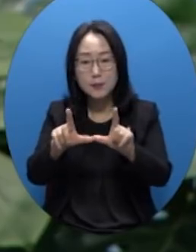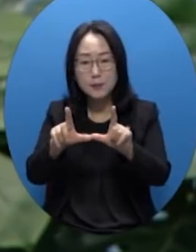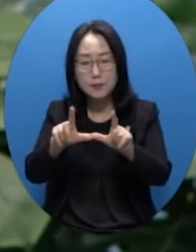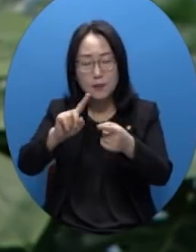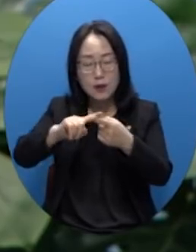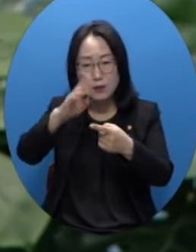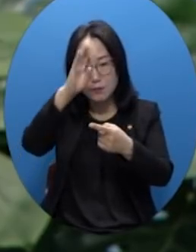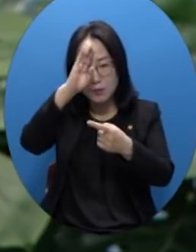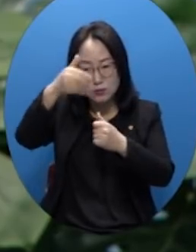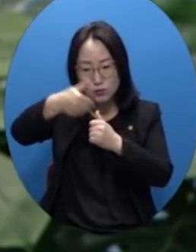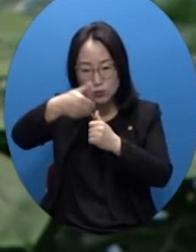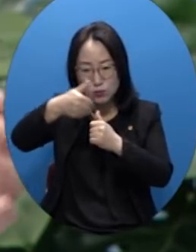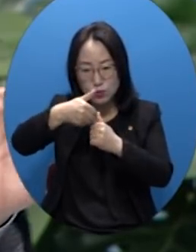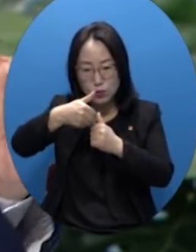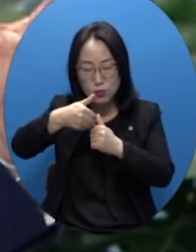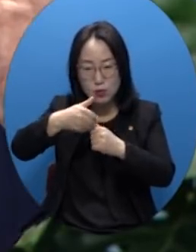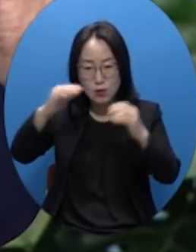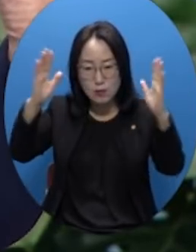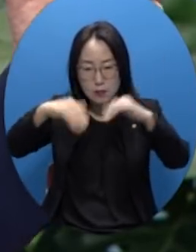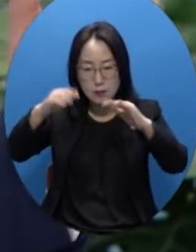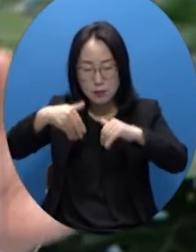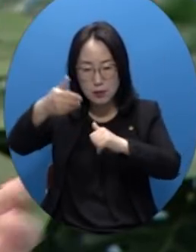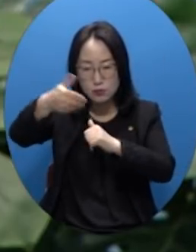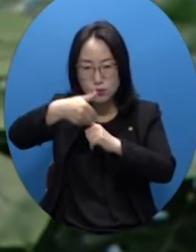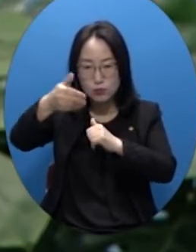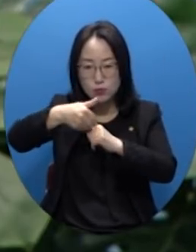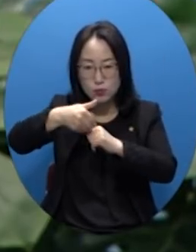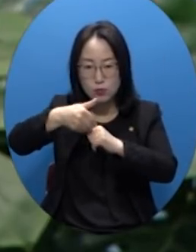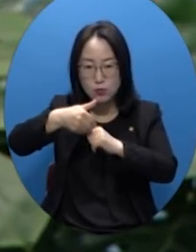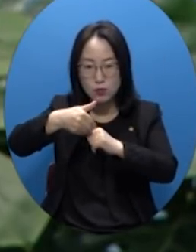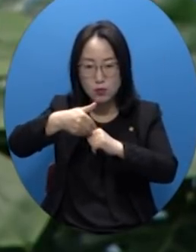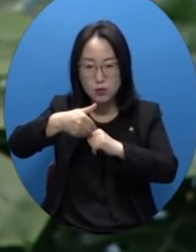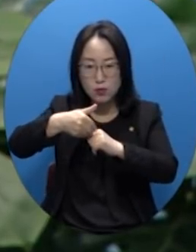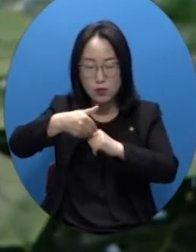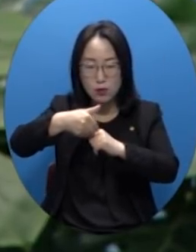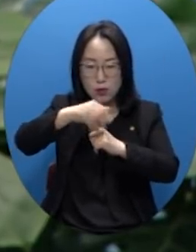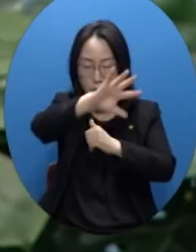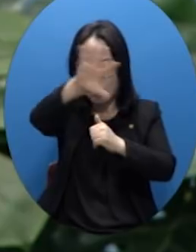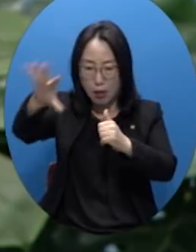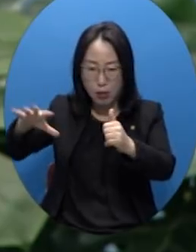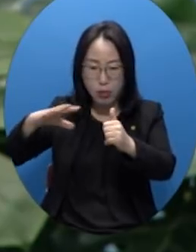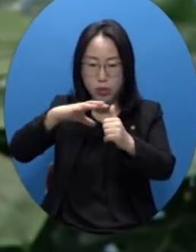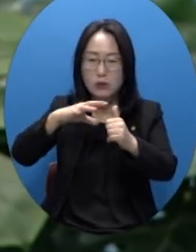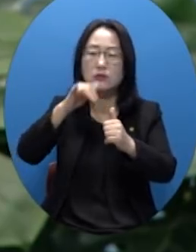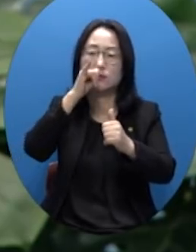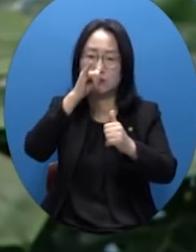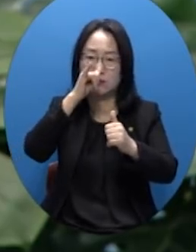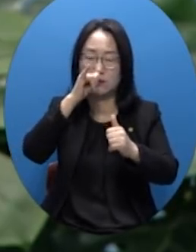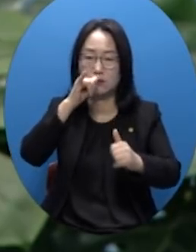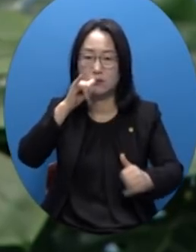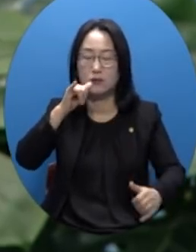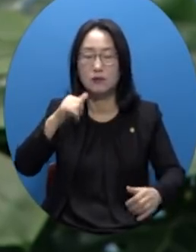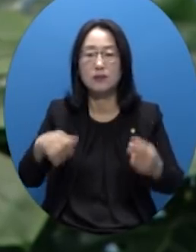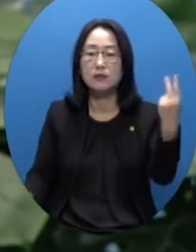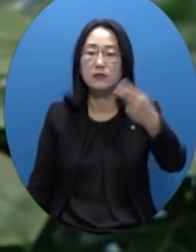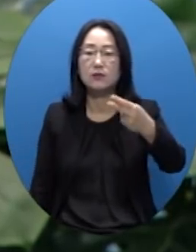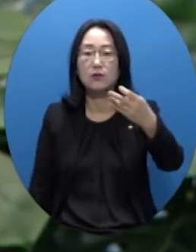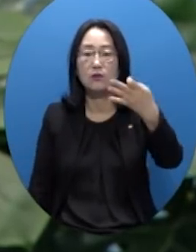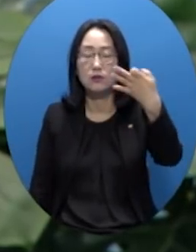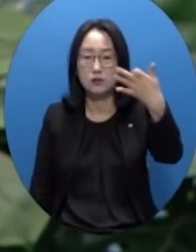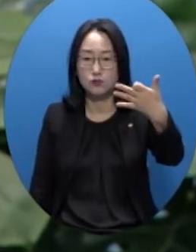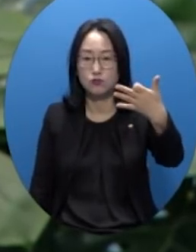우리 삶을 파괴하는 다른 나쁜 것들이 우리 주위를 둘러싸고 있습니다 2019년